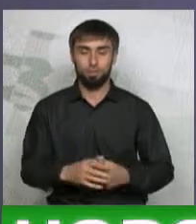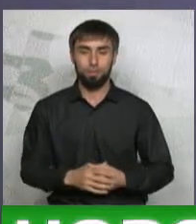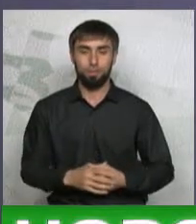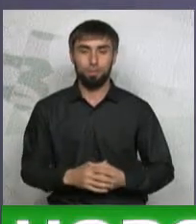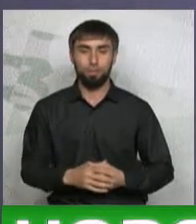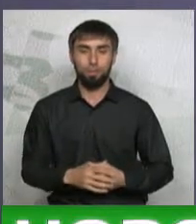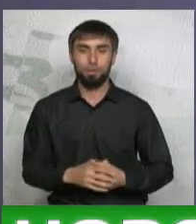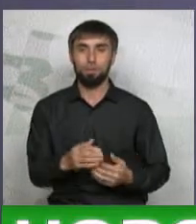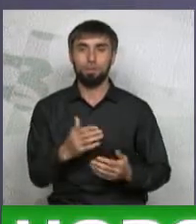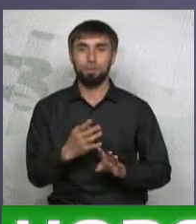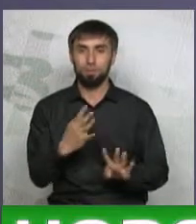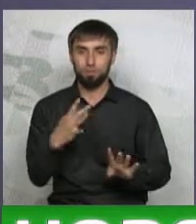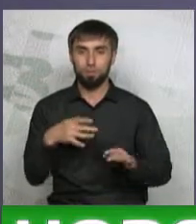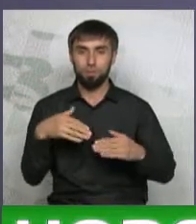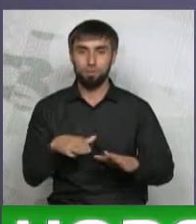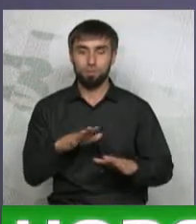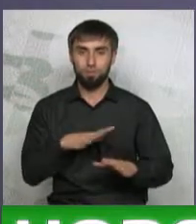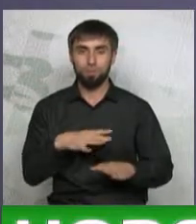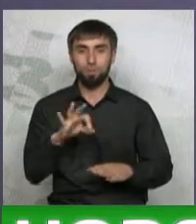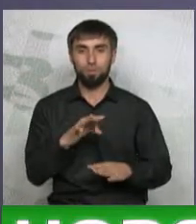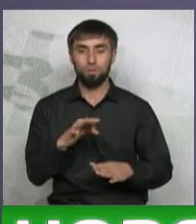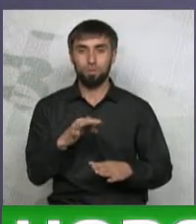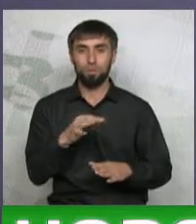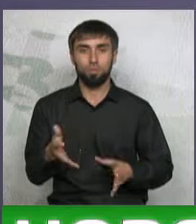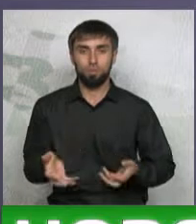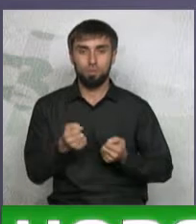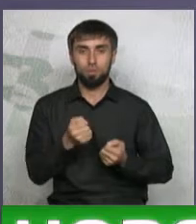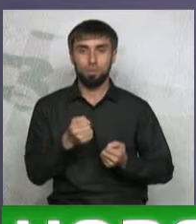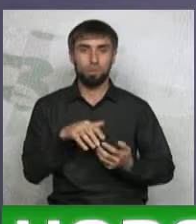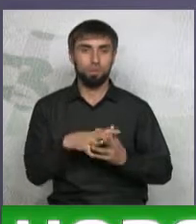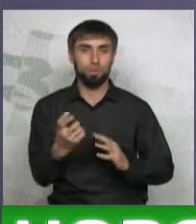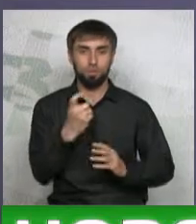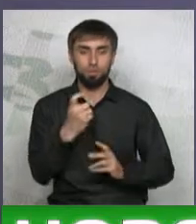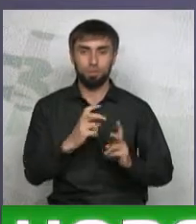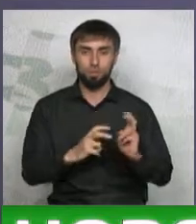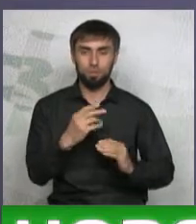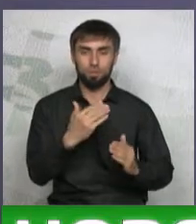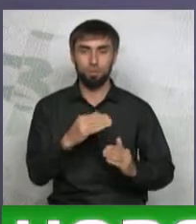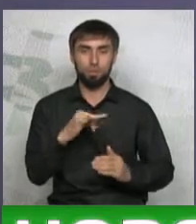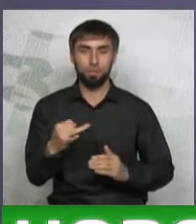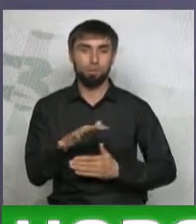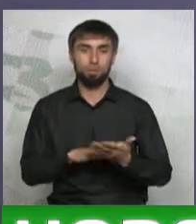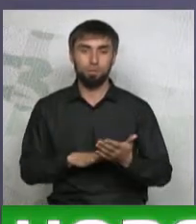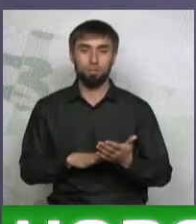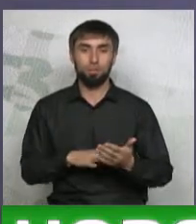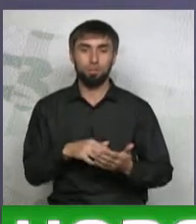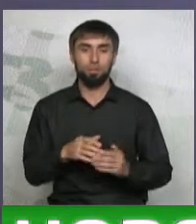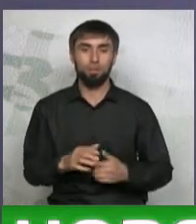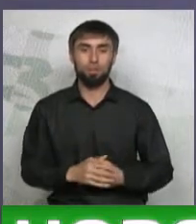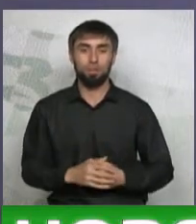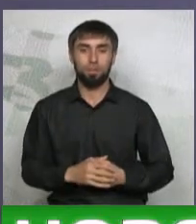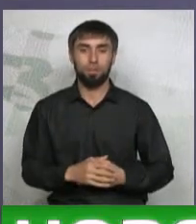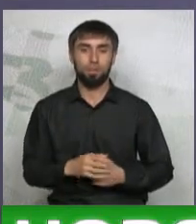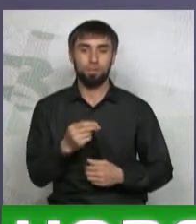IT-специалистов, ряд решений по поддержке сельхозпроизводителей. И продление сроков